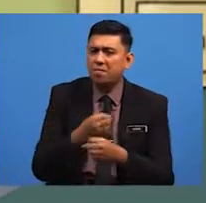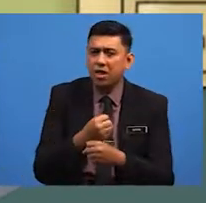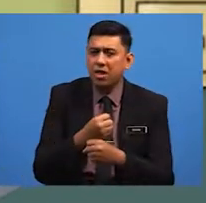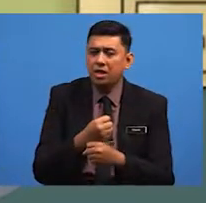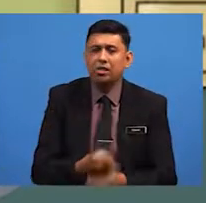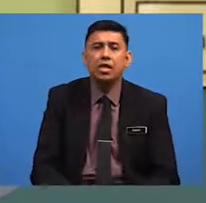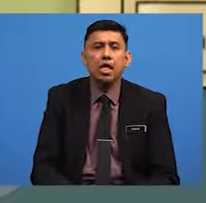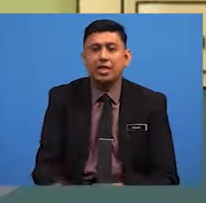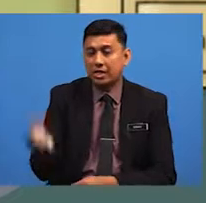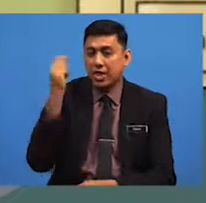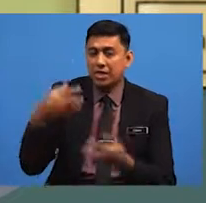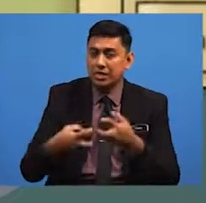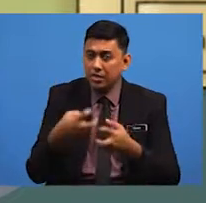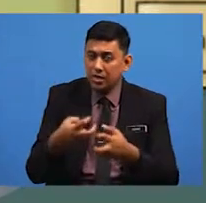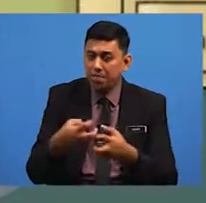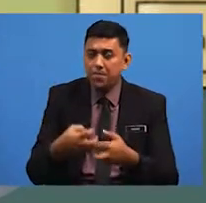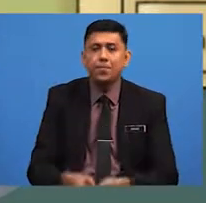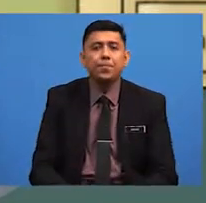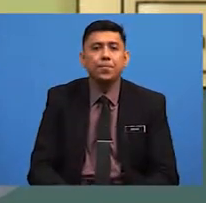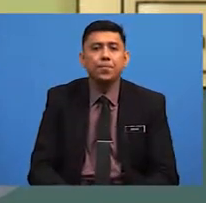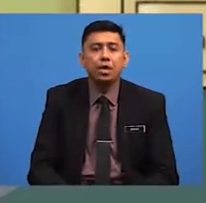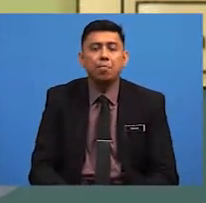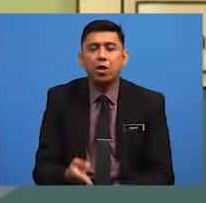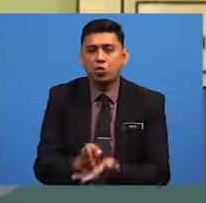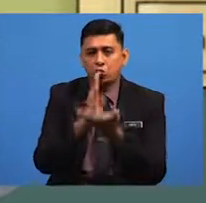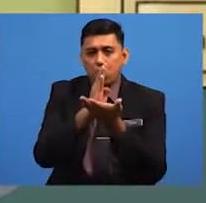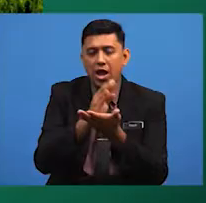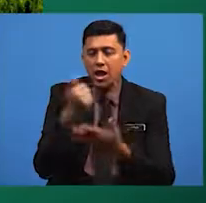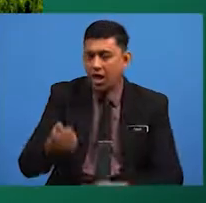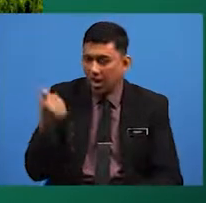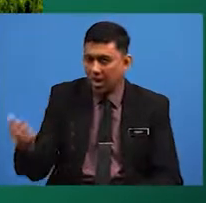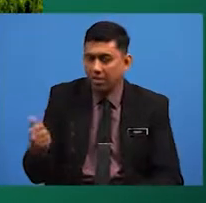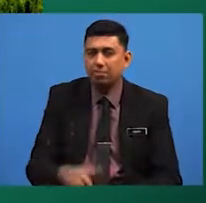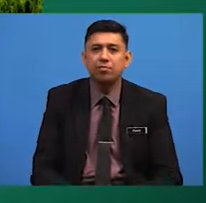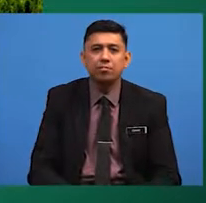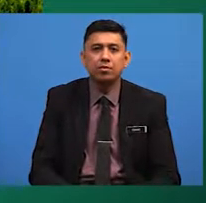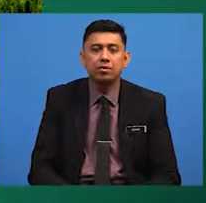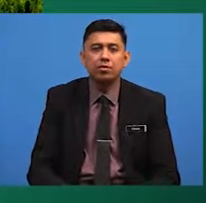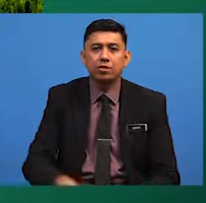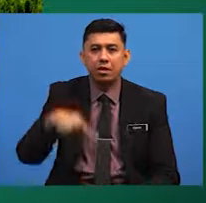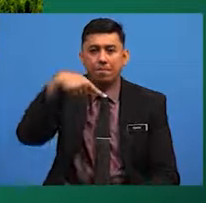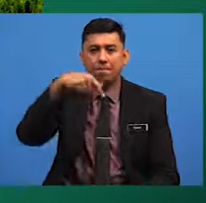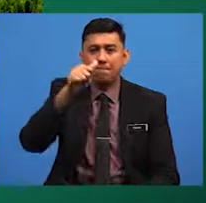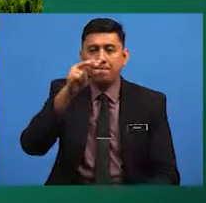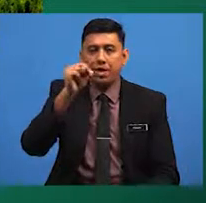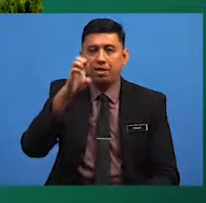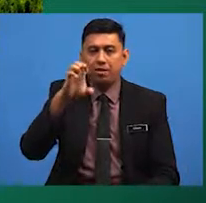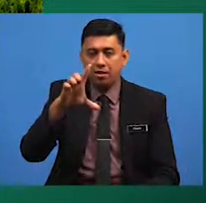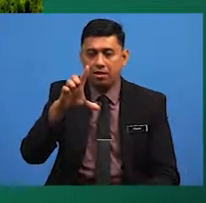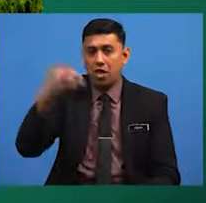elektrik dengan bantuan anak yang dikenali sebagai PNS surya